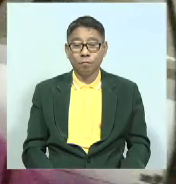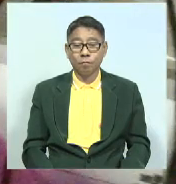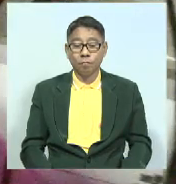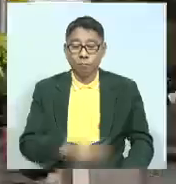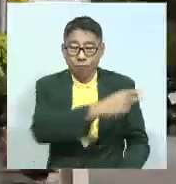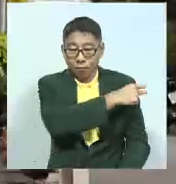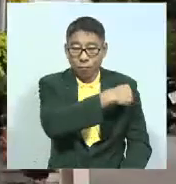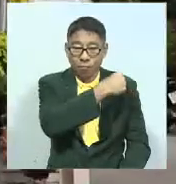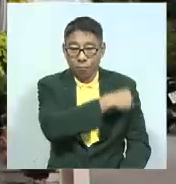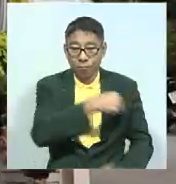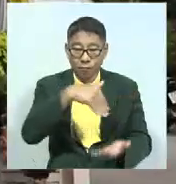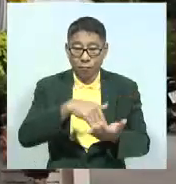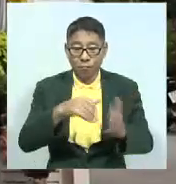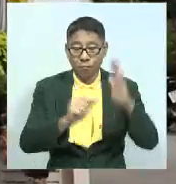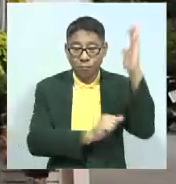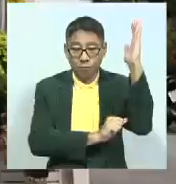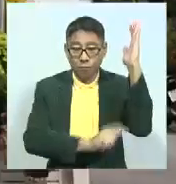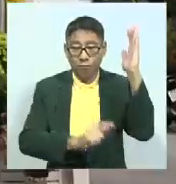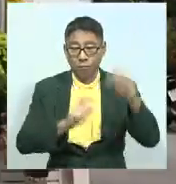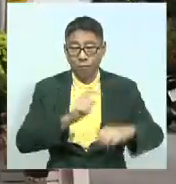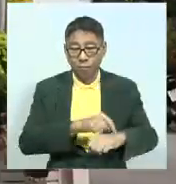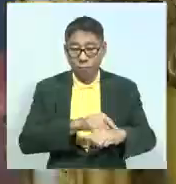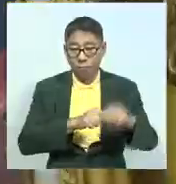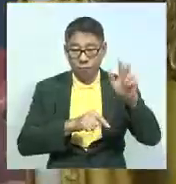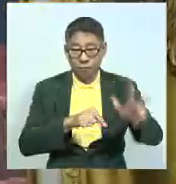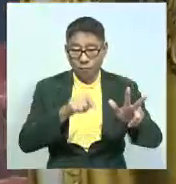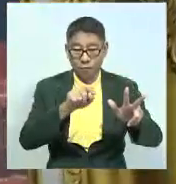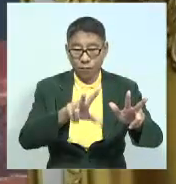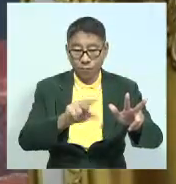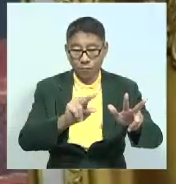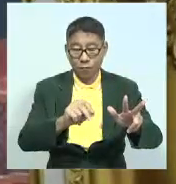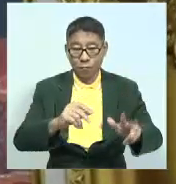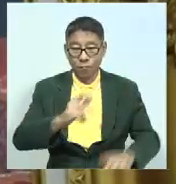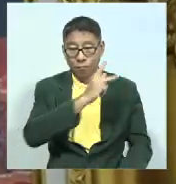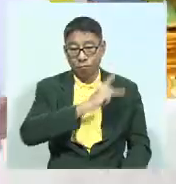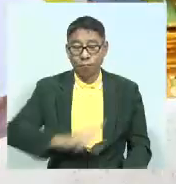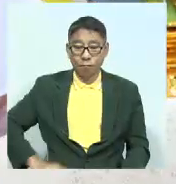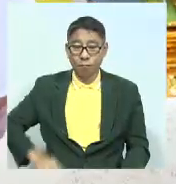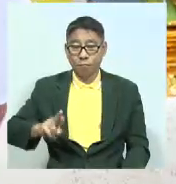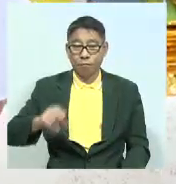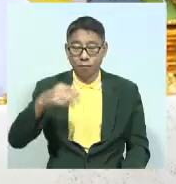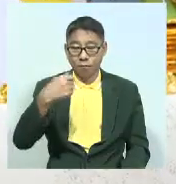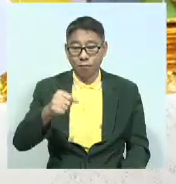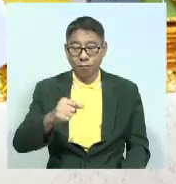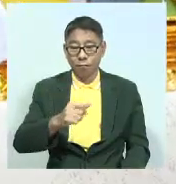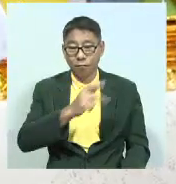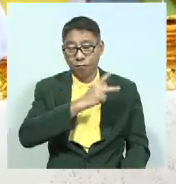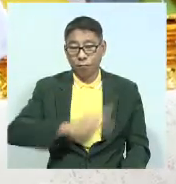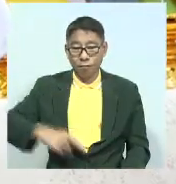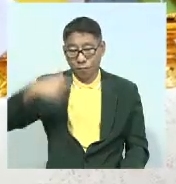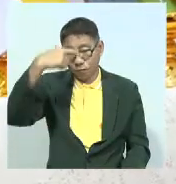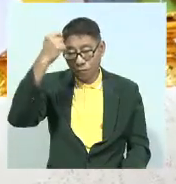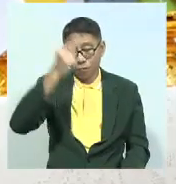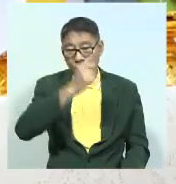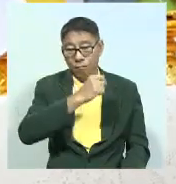ที่โรงพยาบาลศูนย์ยะลาอำเภอเมืองจังหวัดยะลาเวลา 15:30 นาทีพระบาทสมเด็จพระเจ้าอยู่หัวและสมเด็จพระนางเจ้าพระบรมรา